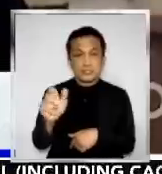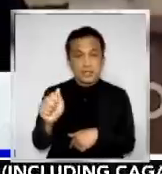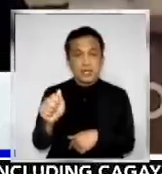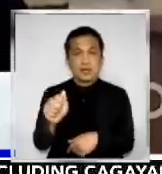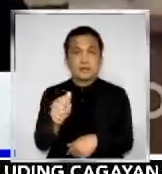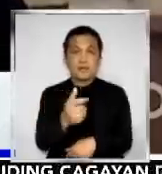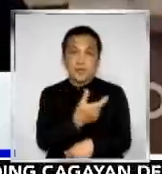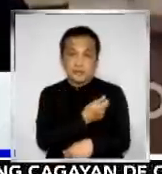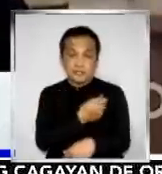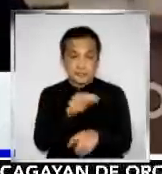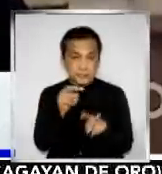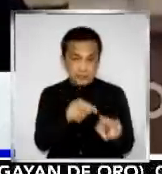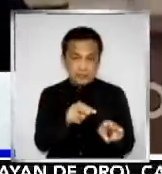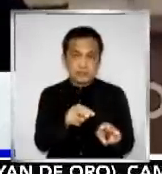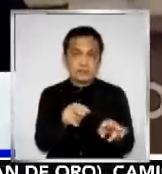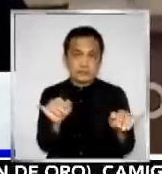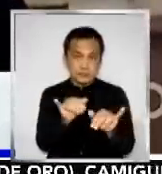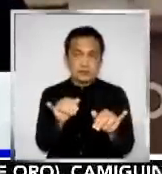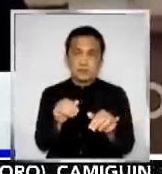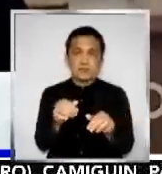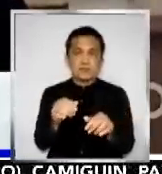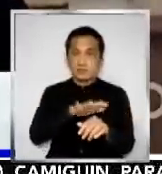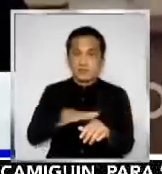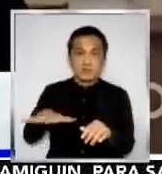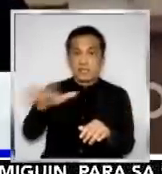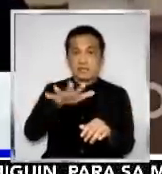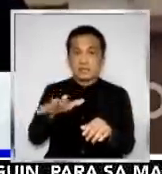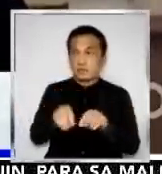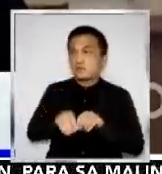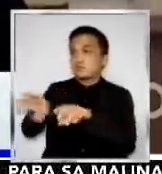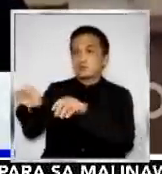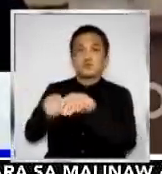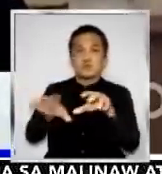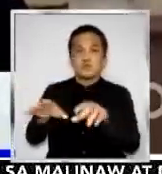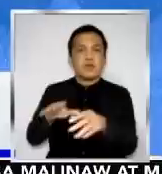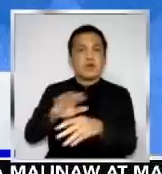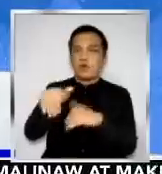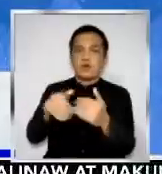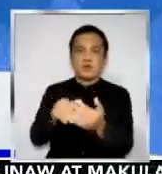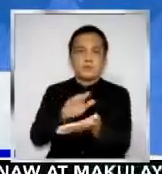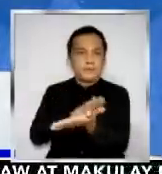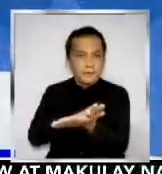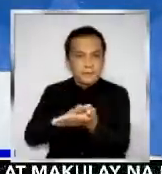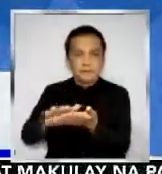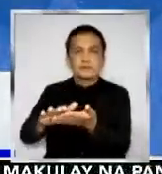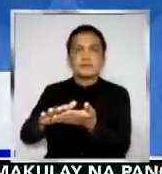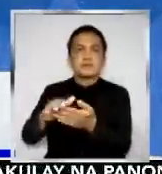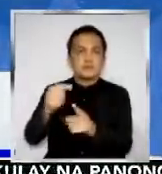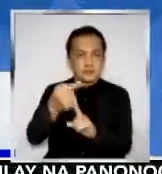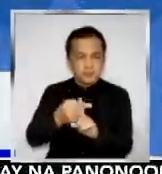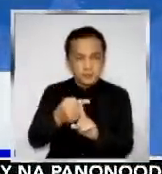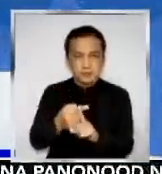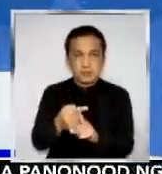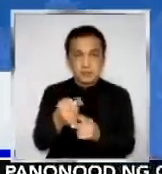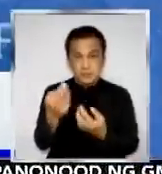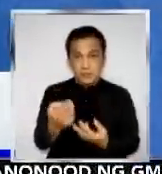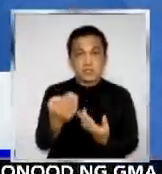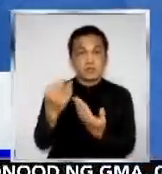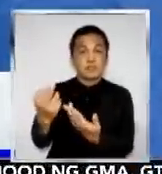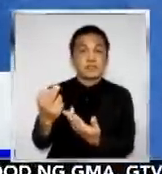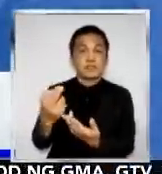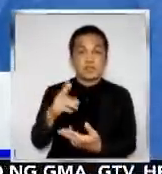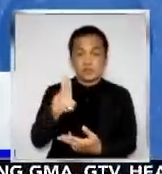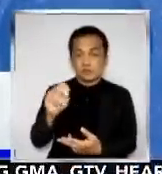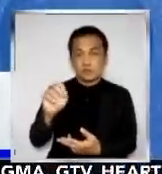ng ganito. For the rest that were distributed, lahat po maayos po yung temperatura. Nirekomenda ng UNICEF na gumamit ng